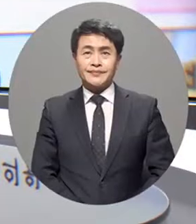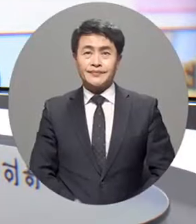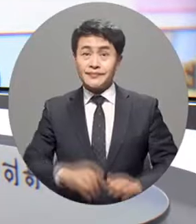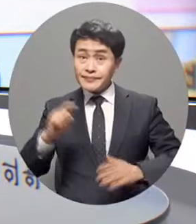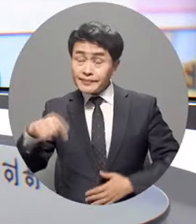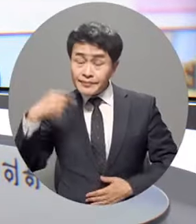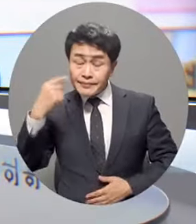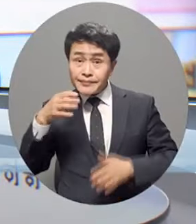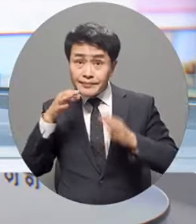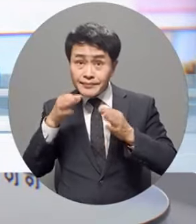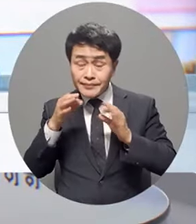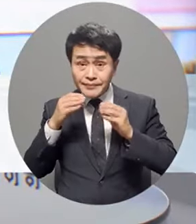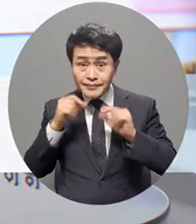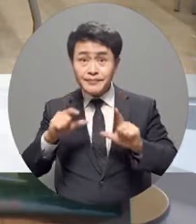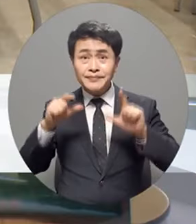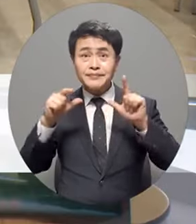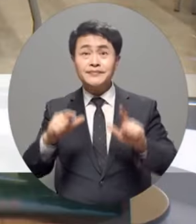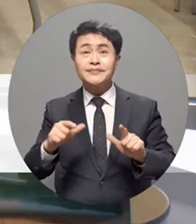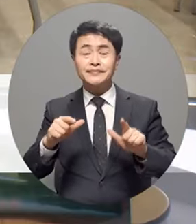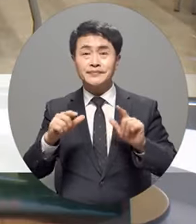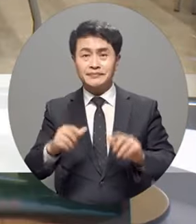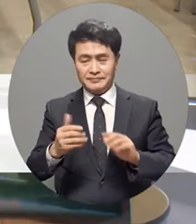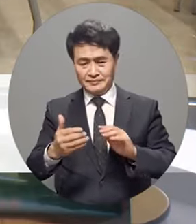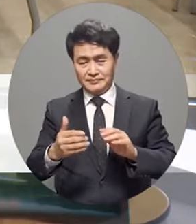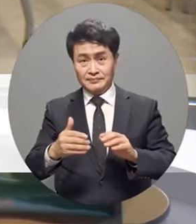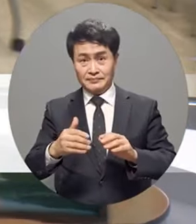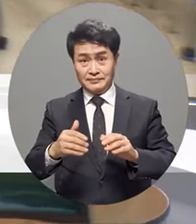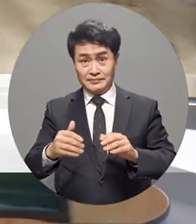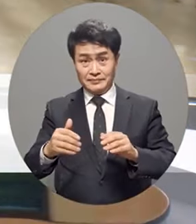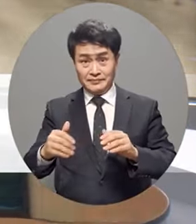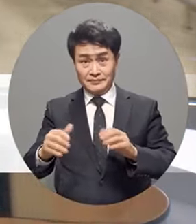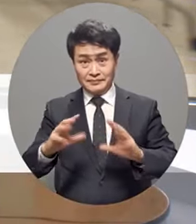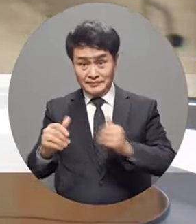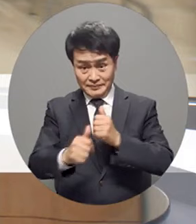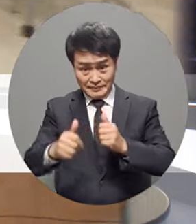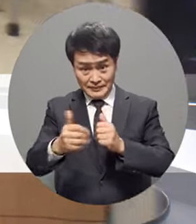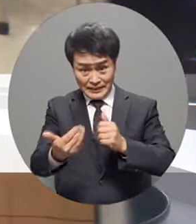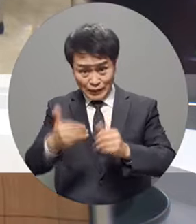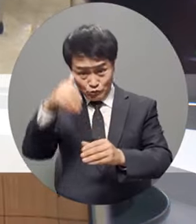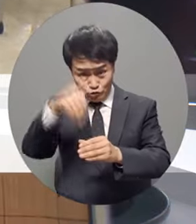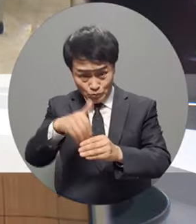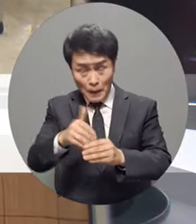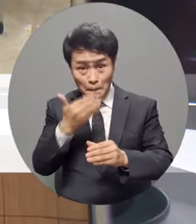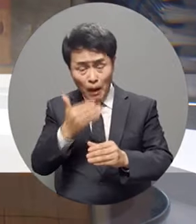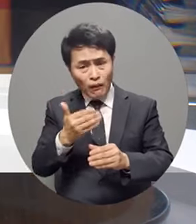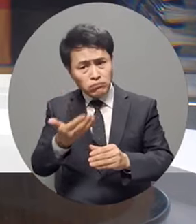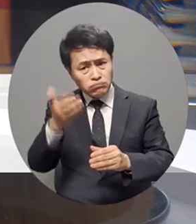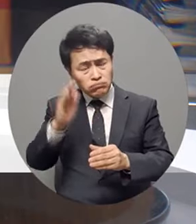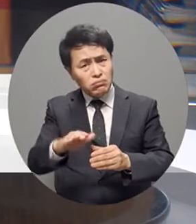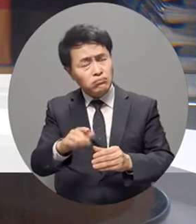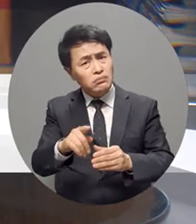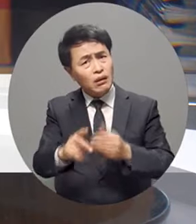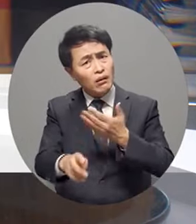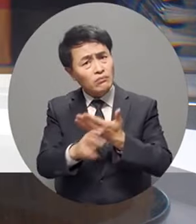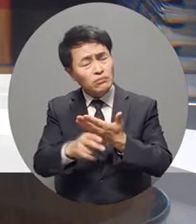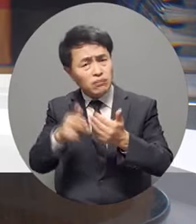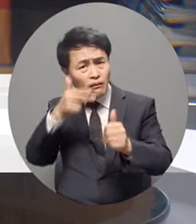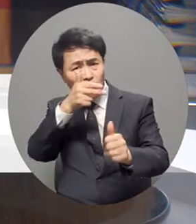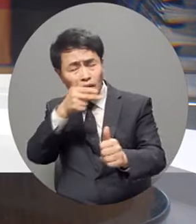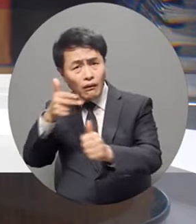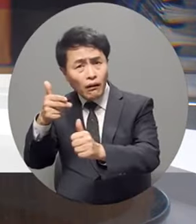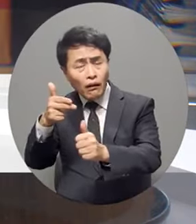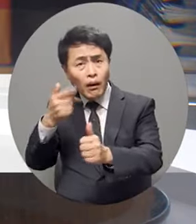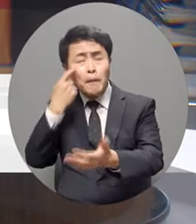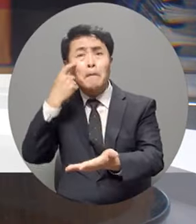다음 주 금요일과 토요일 총선 사전 투표가 실시됩니다 그런데 사전 투표소에 불법으로 설치된 카메라들이